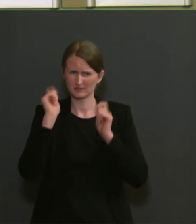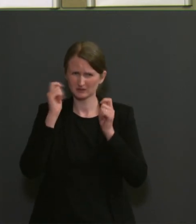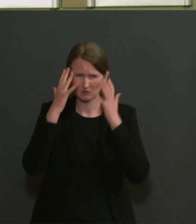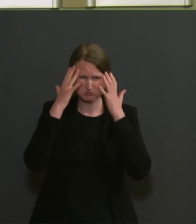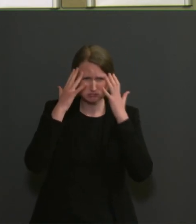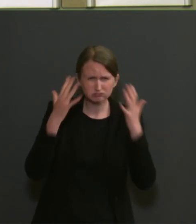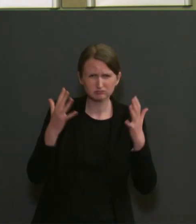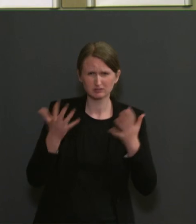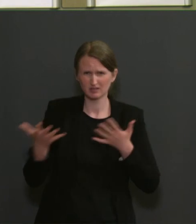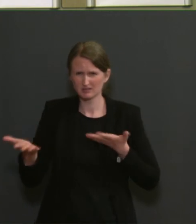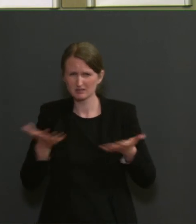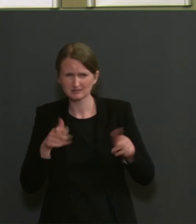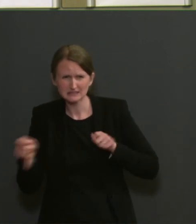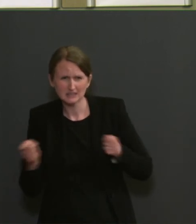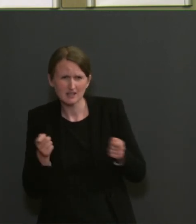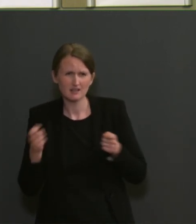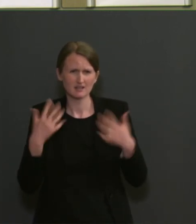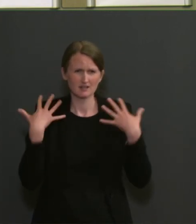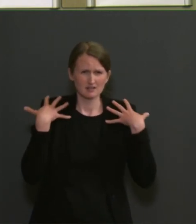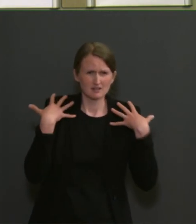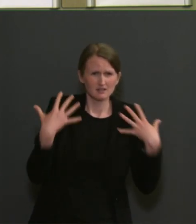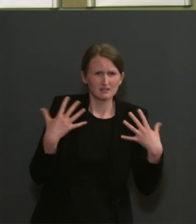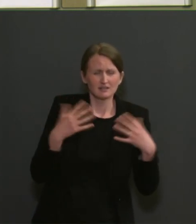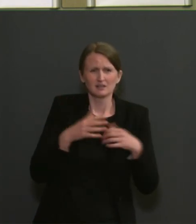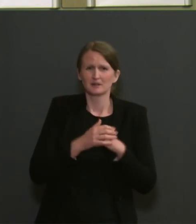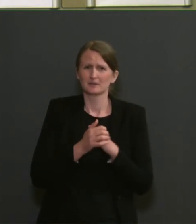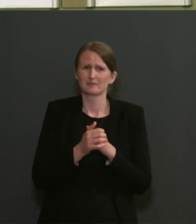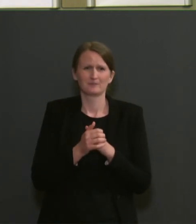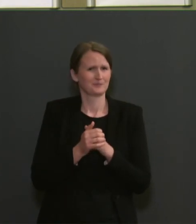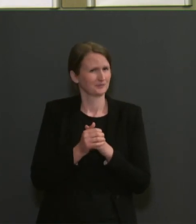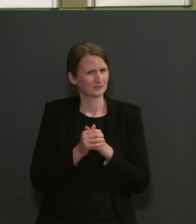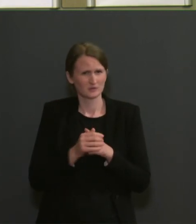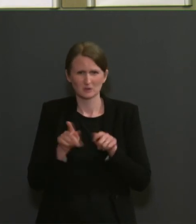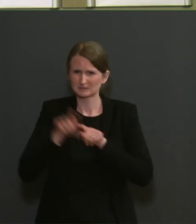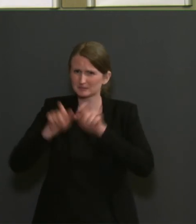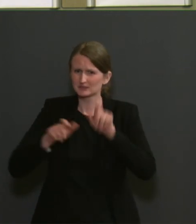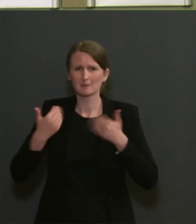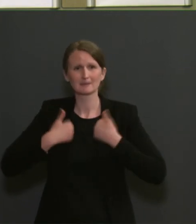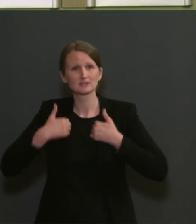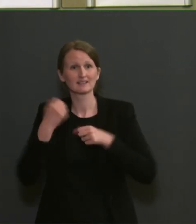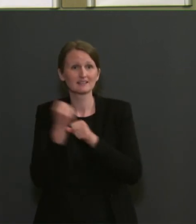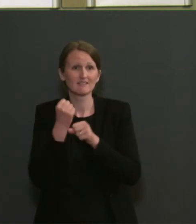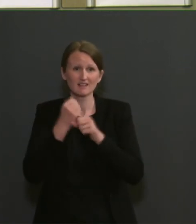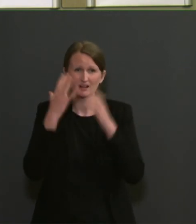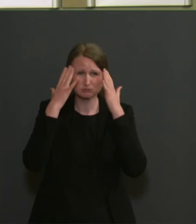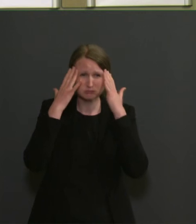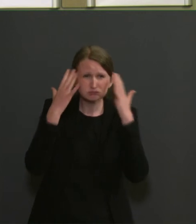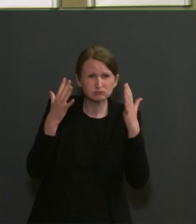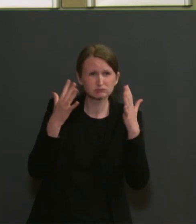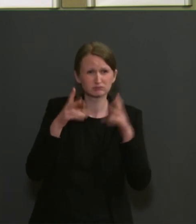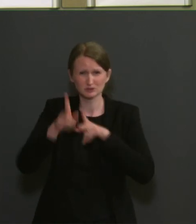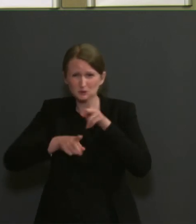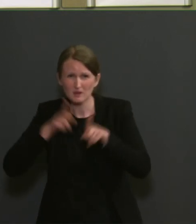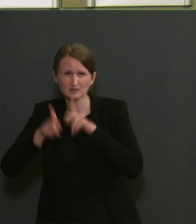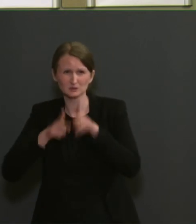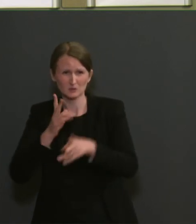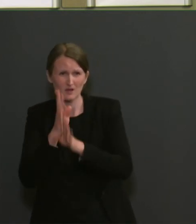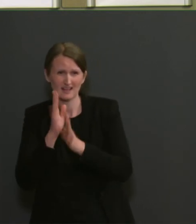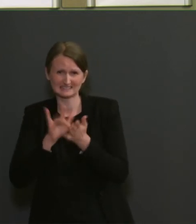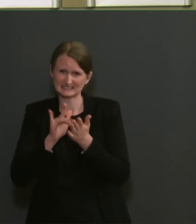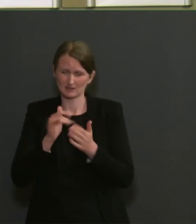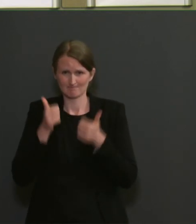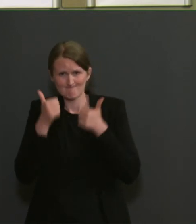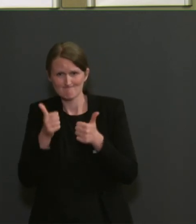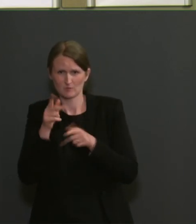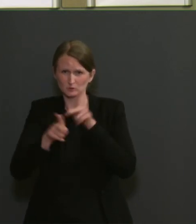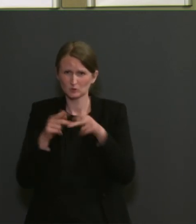soignant fait tout ce qui est possible pour continuer à donner à chacun les meilleurs soins nécessaires. Merci